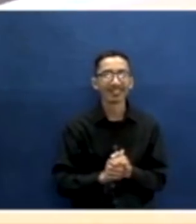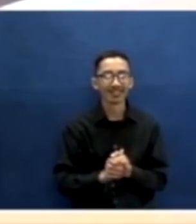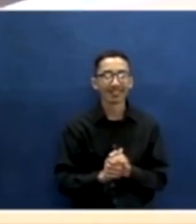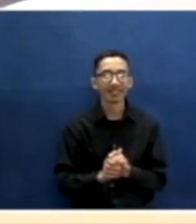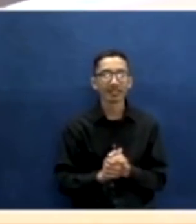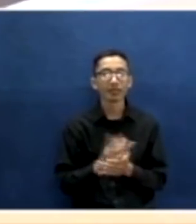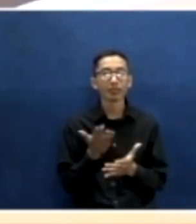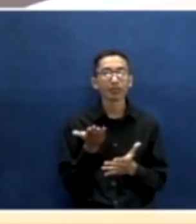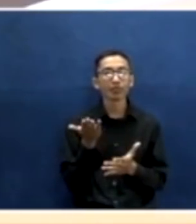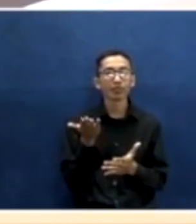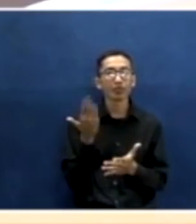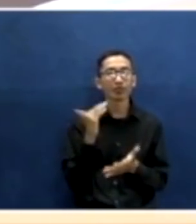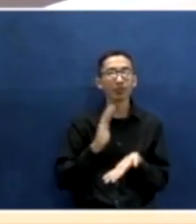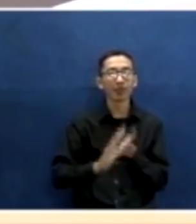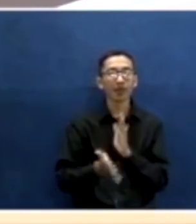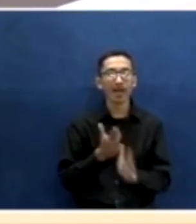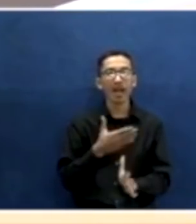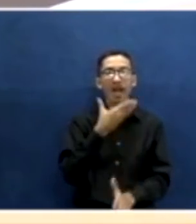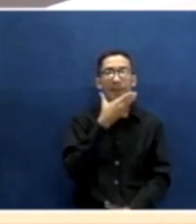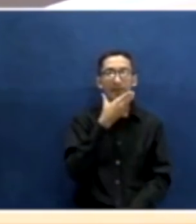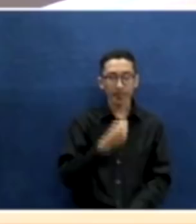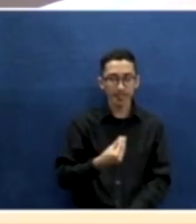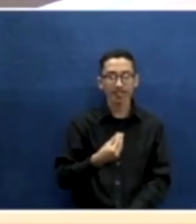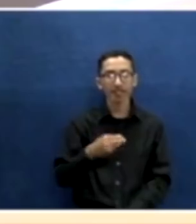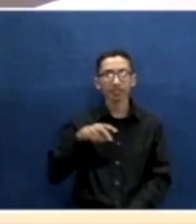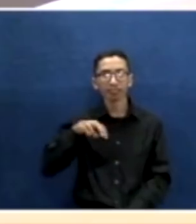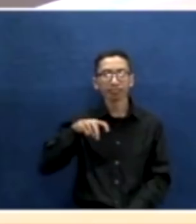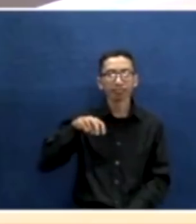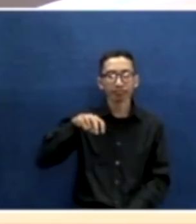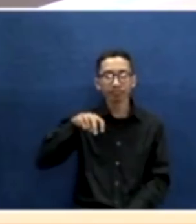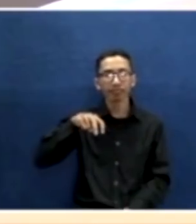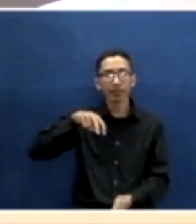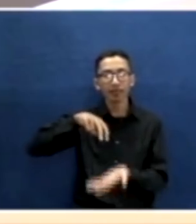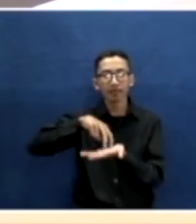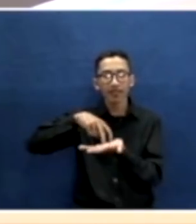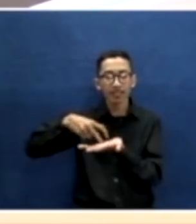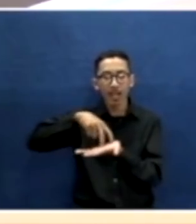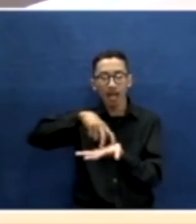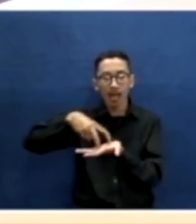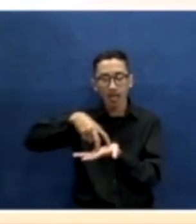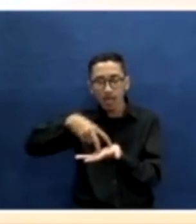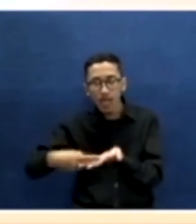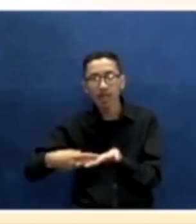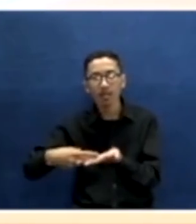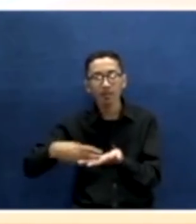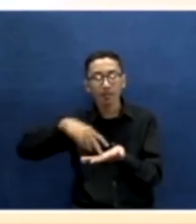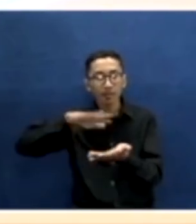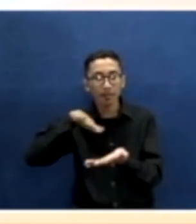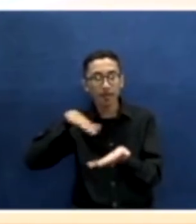mengangkat bangkai anak ekor kambing yang pincang yang sudah mati lalu kemudian menawarkan kepada para sahabat mau enggak ini